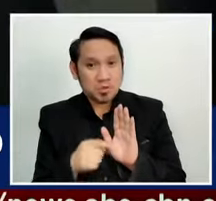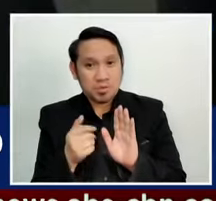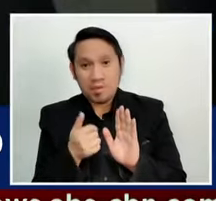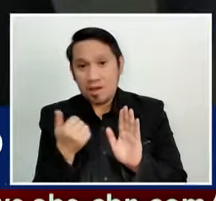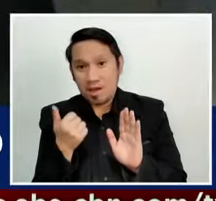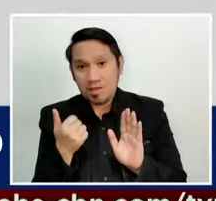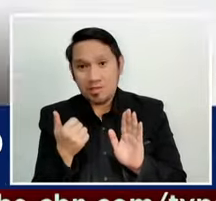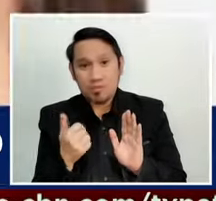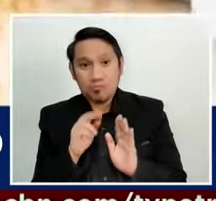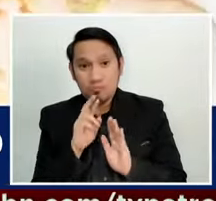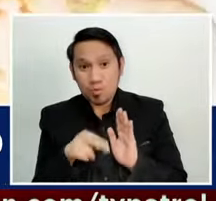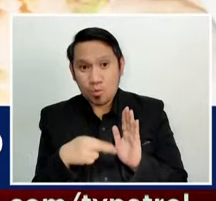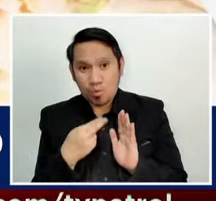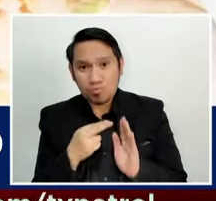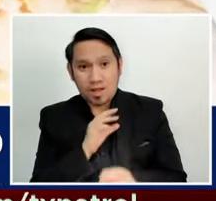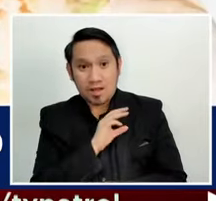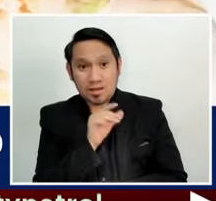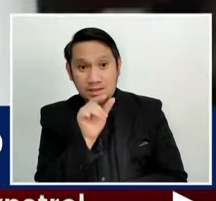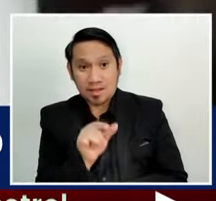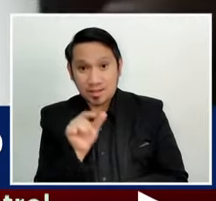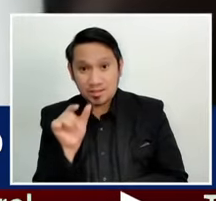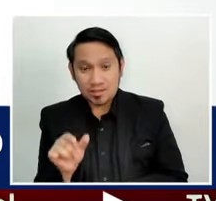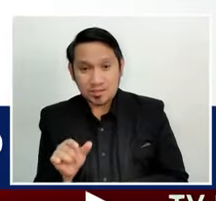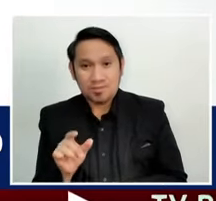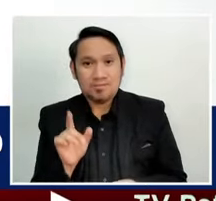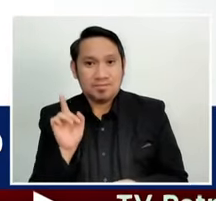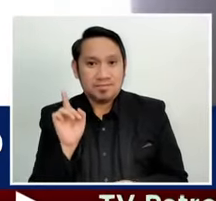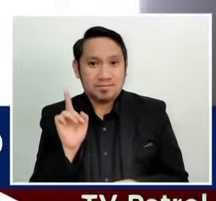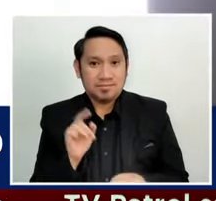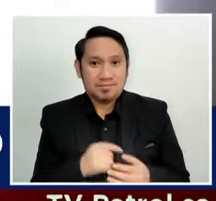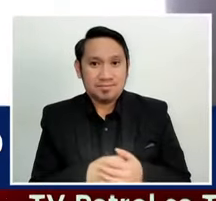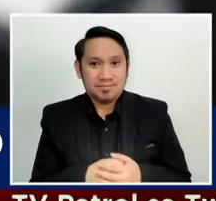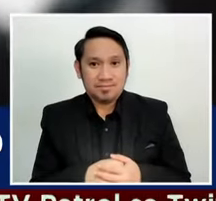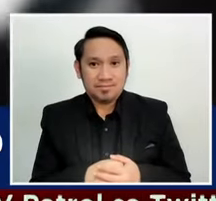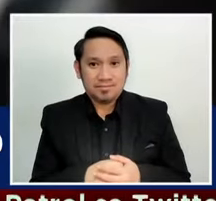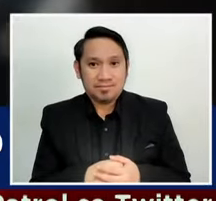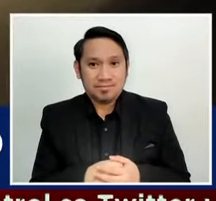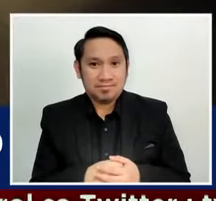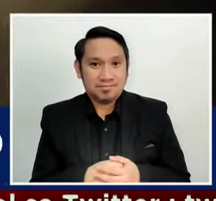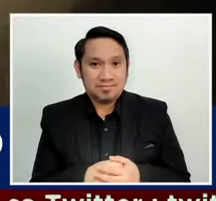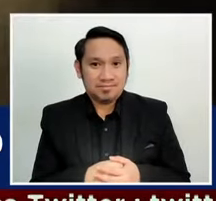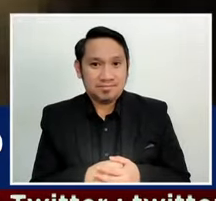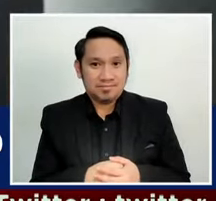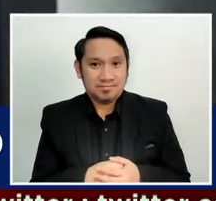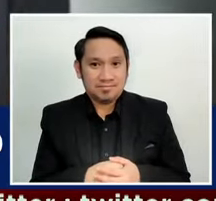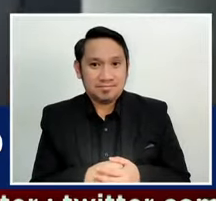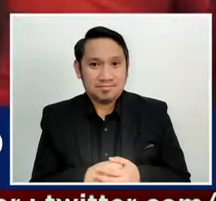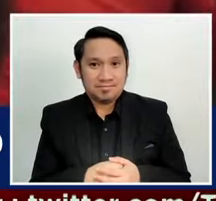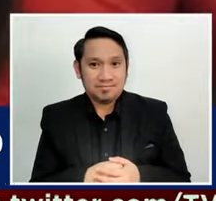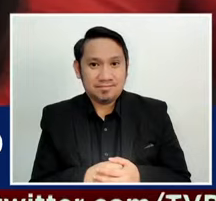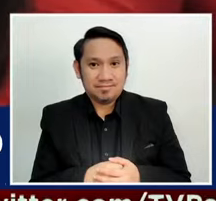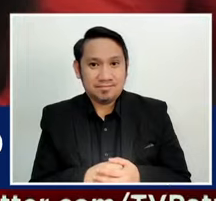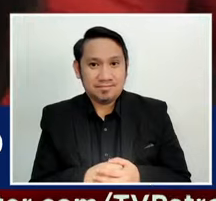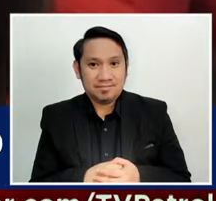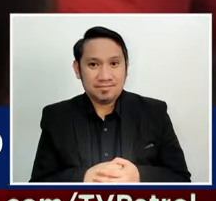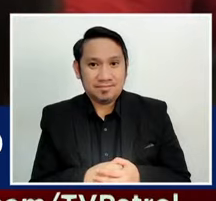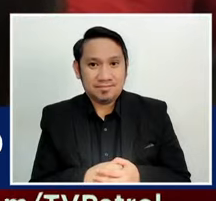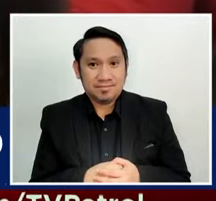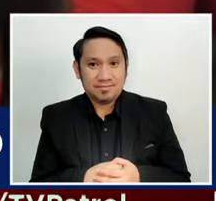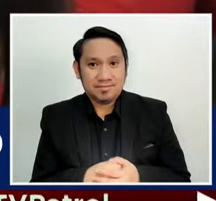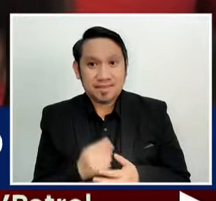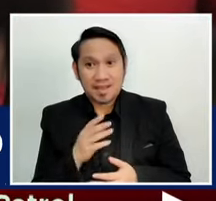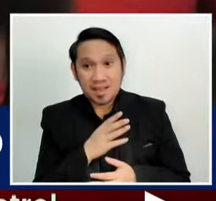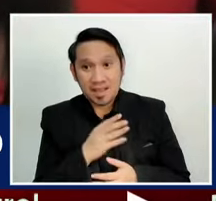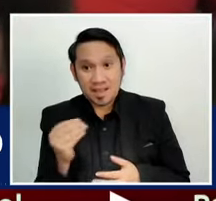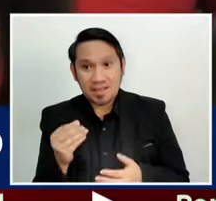karakter sa serye, gaya ni Nadine Pulse Romana, Ralph De Leon, AC Bonifacio at Harvey Bautista. Nagpatikim na rin ang